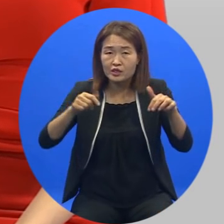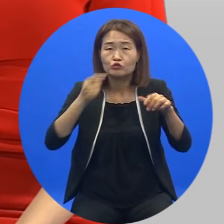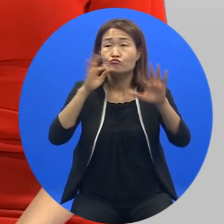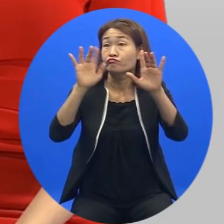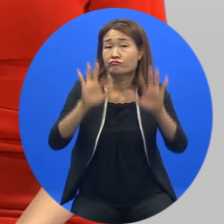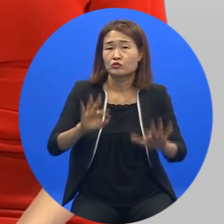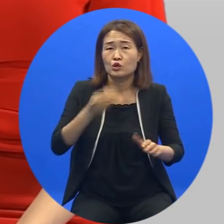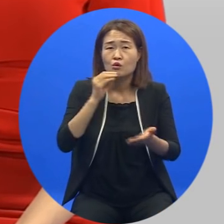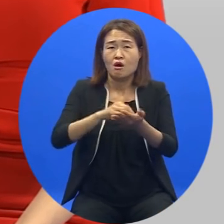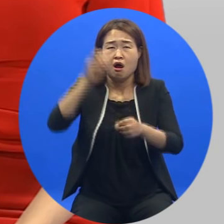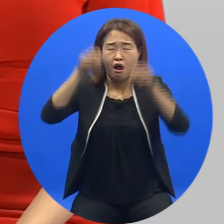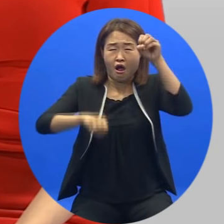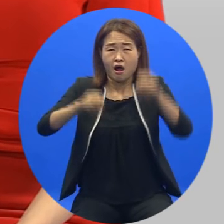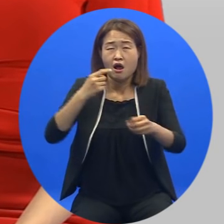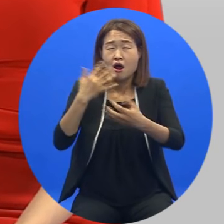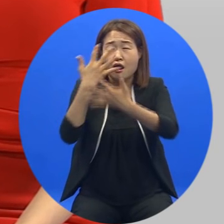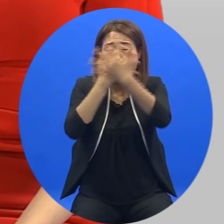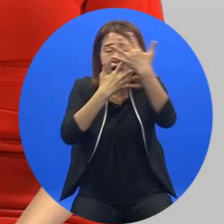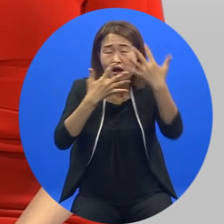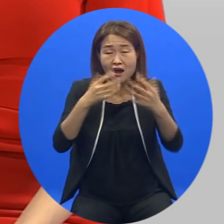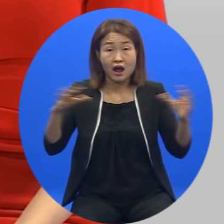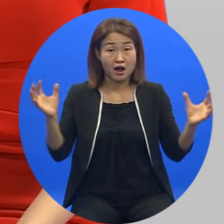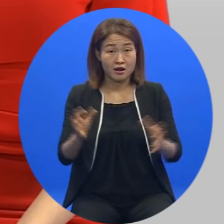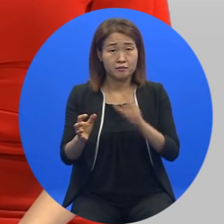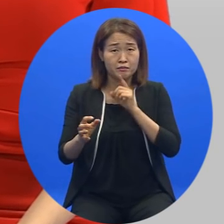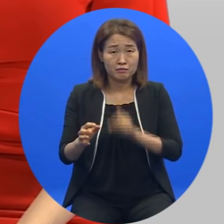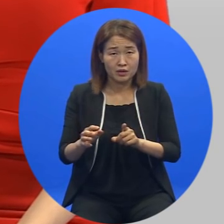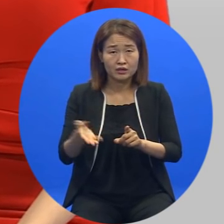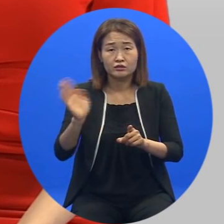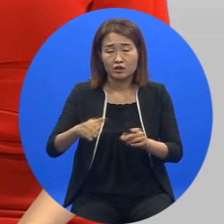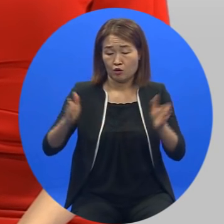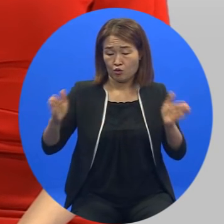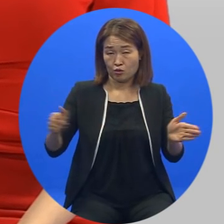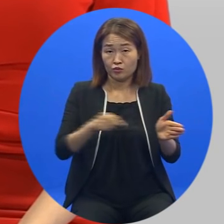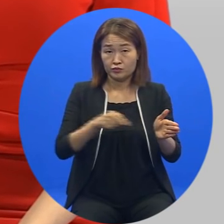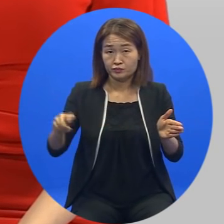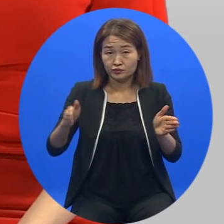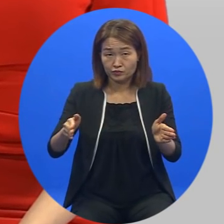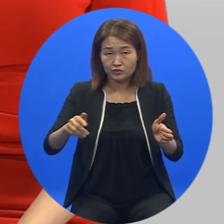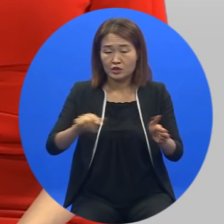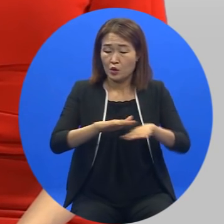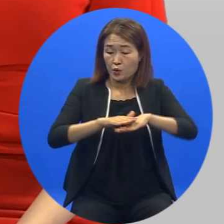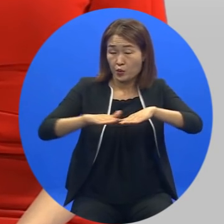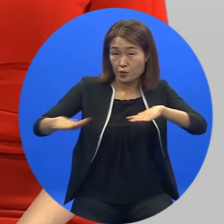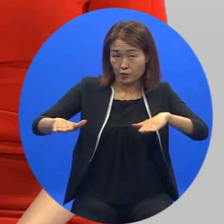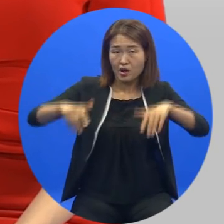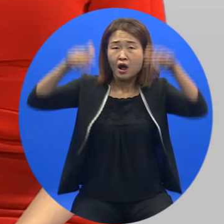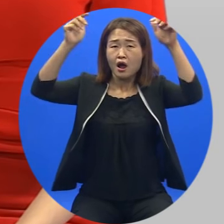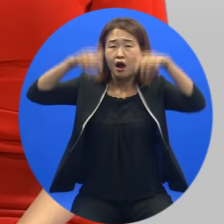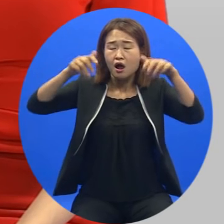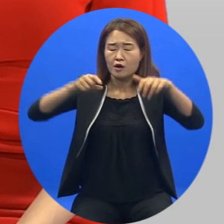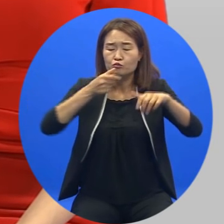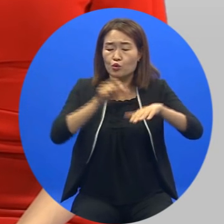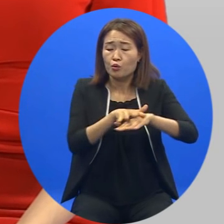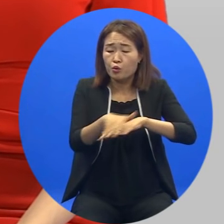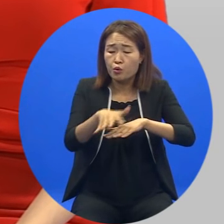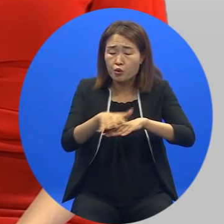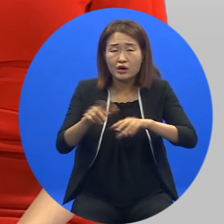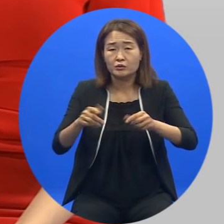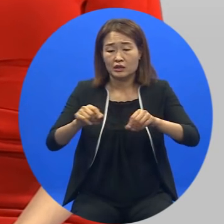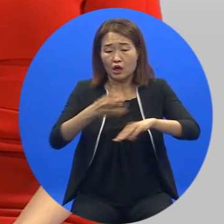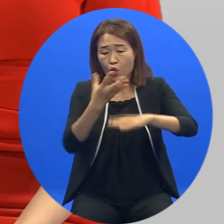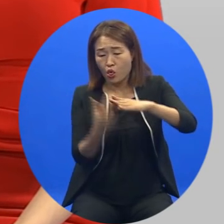우박, 이슬 및 안개 등이 포함되어 있는데요. 강수가 일정 시간 내에 평탄한 지면에 내렸을 때 흘러가거나